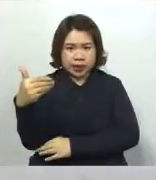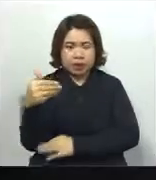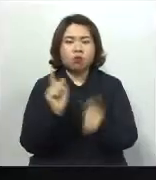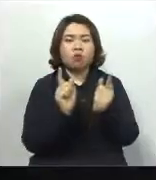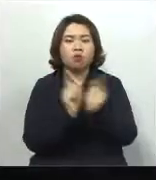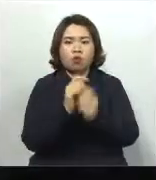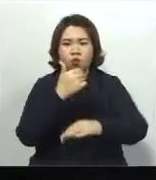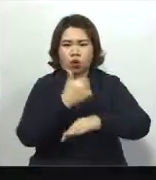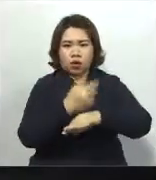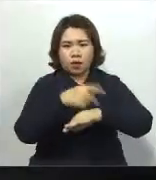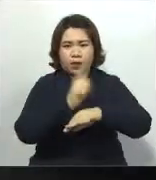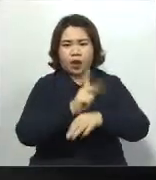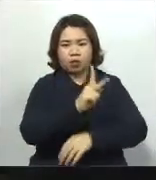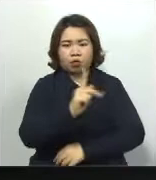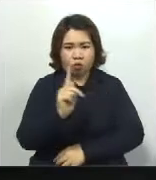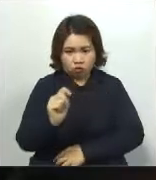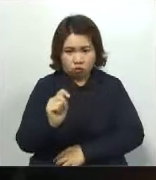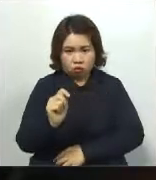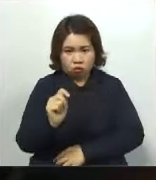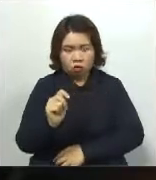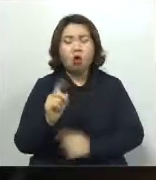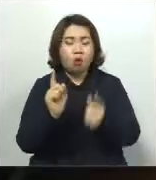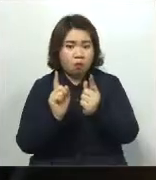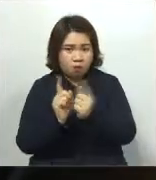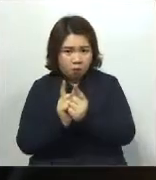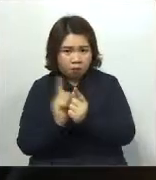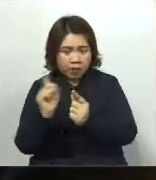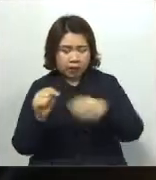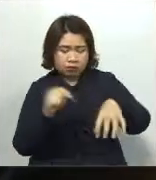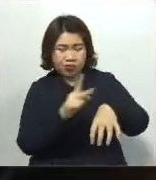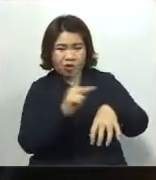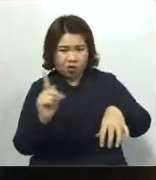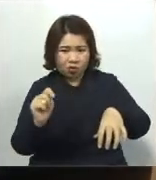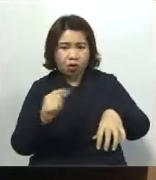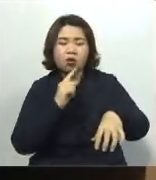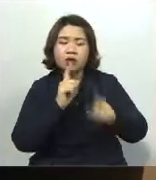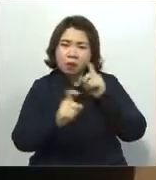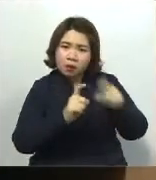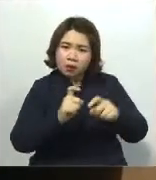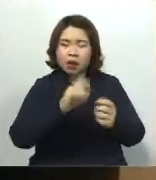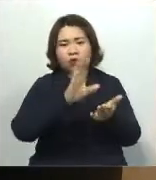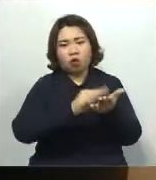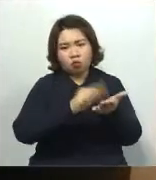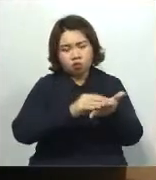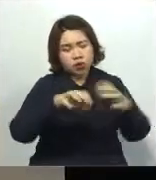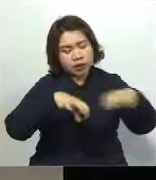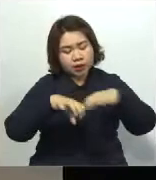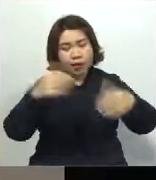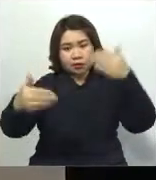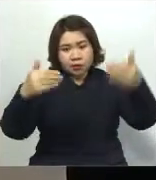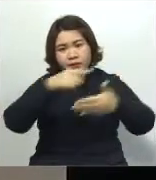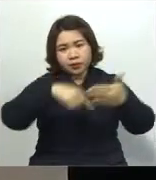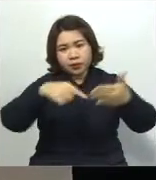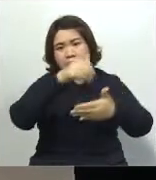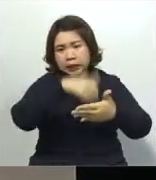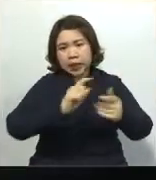ประธานกกต.และพันตำรวจเอกจรุงวิทย์ที่ศูนย์สายด่วนเลือกตั้งเพื่อตรวจเยี่ยมและหารือการดูแลความเรียบร้อยการจัดการเลือกตั้งตาม